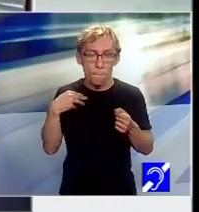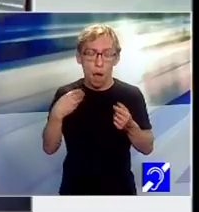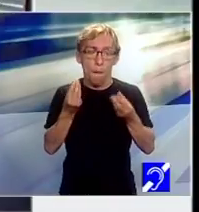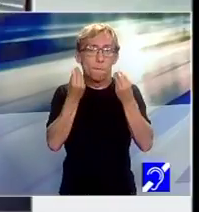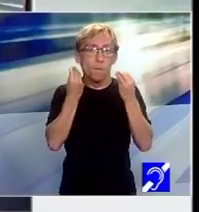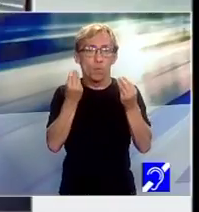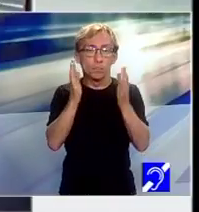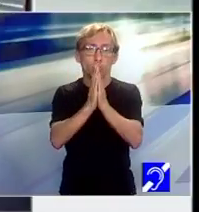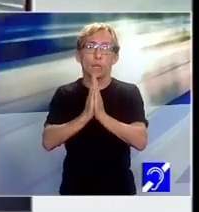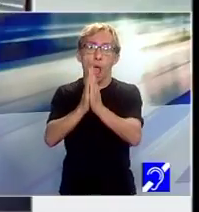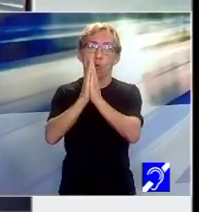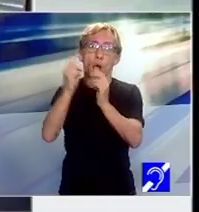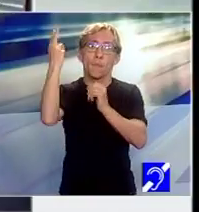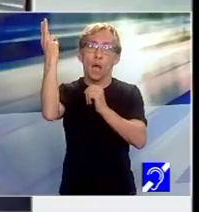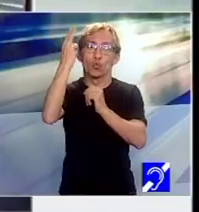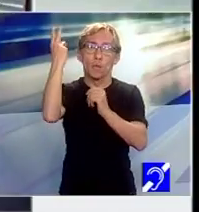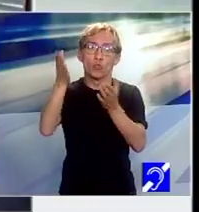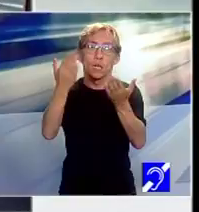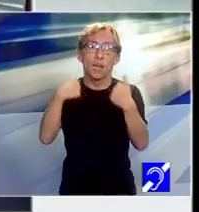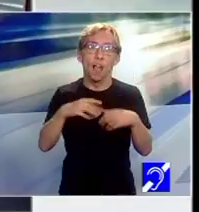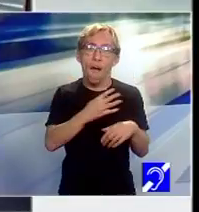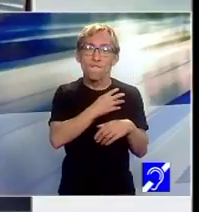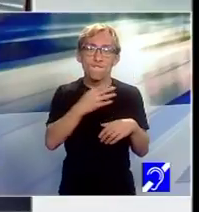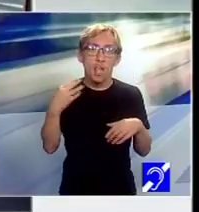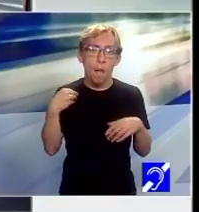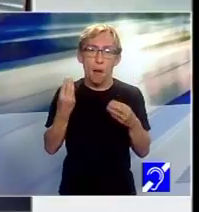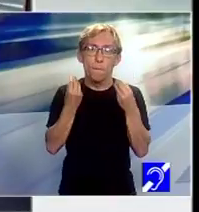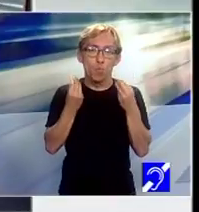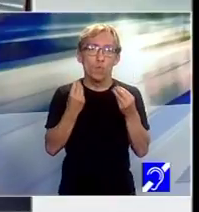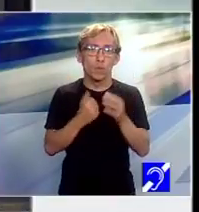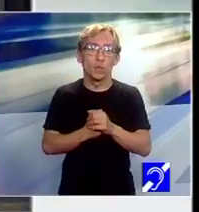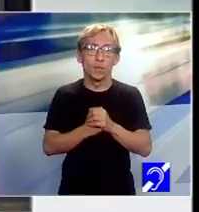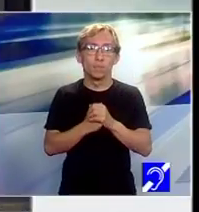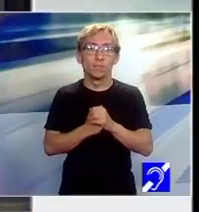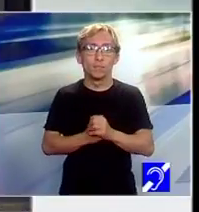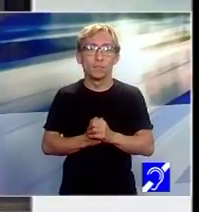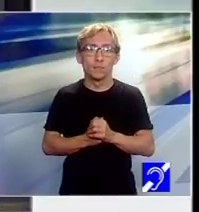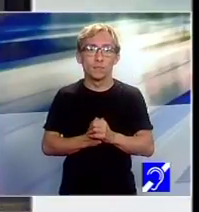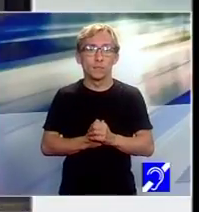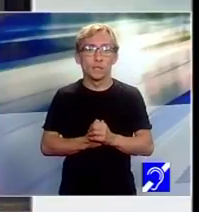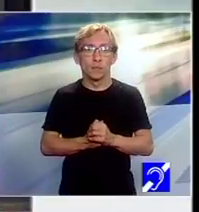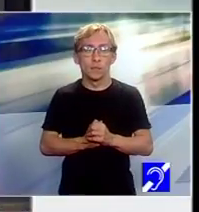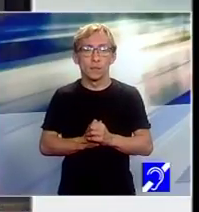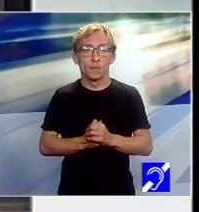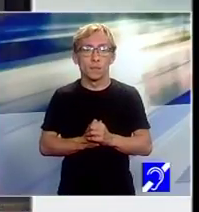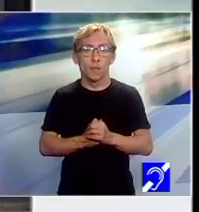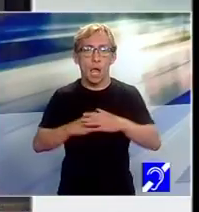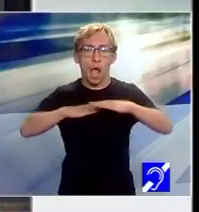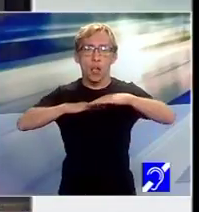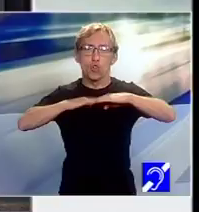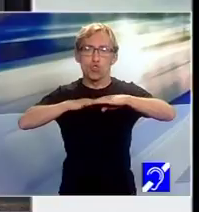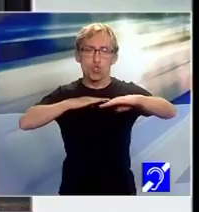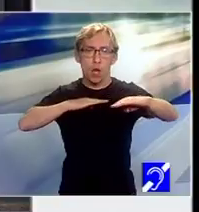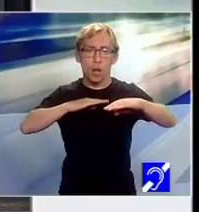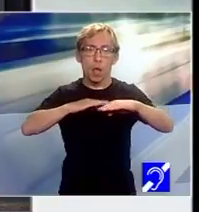Ne rugăm lui Dumnezeu să fie... Verificat starea vremii? Da, dimineața spune într-un fel, la amiază altfel și... Acum, seara, scena deci probabil va fi